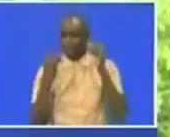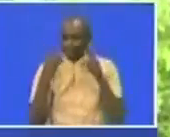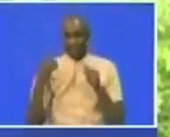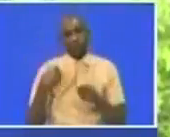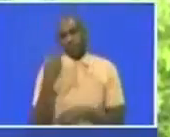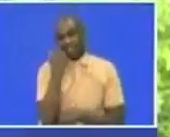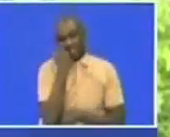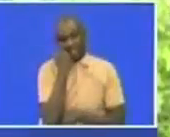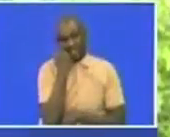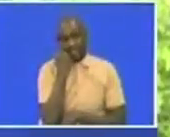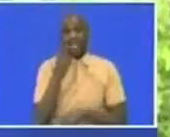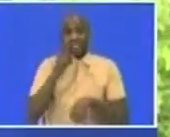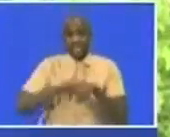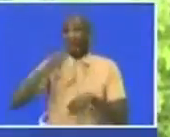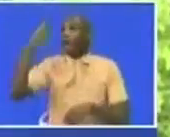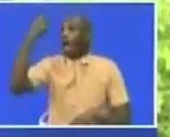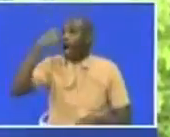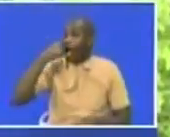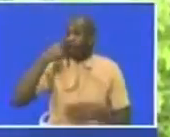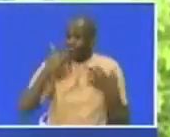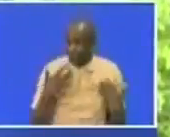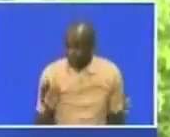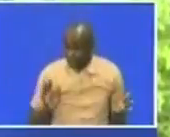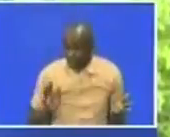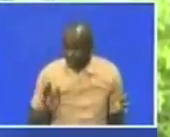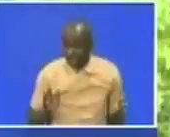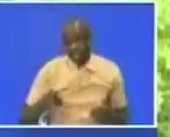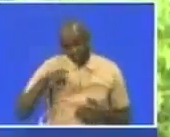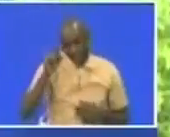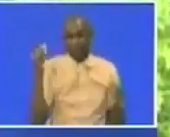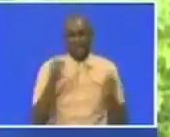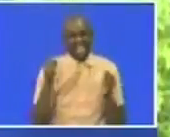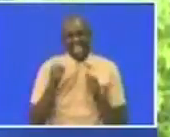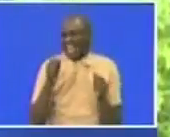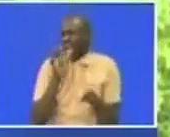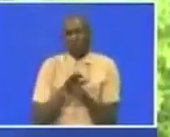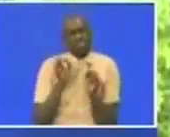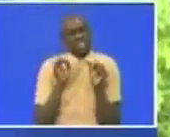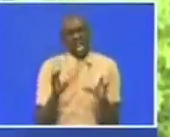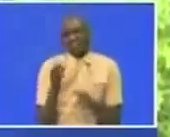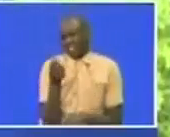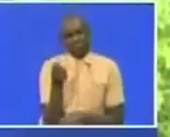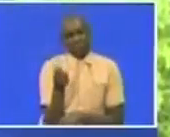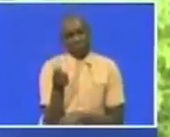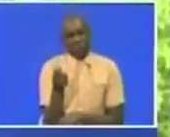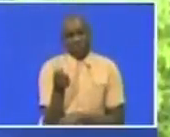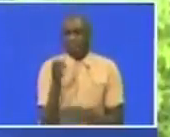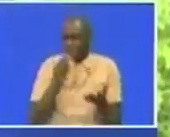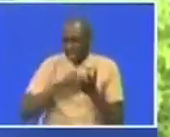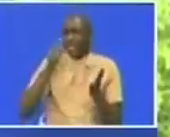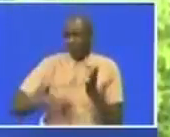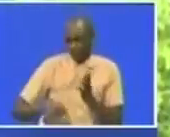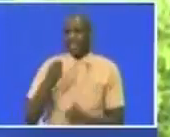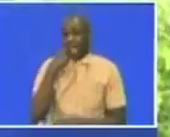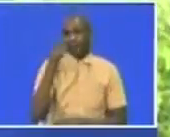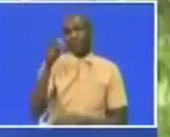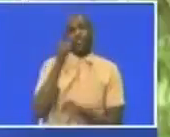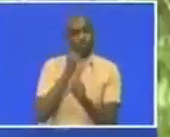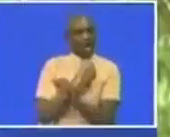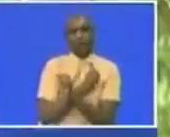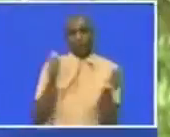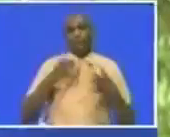after kupewa chanjo, sasa kuwa na malaria sana, kumaanisha hiyo dawa ilikuwa inafanya